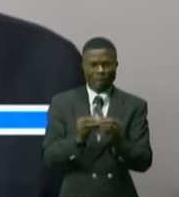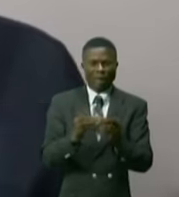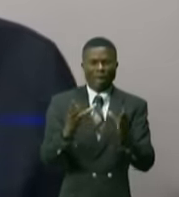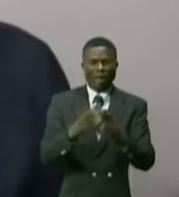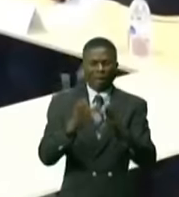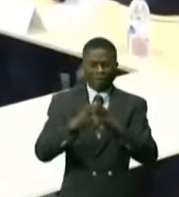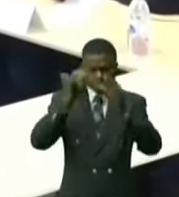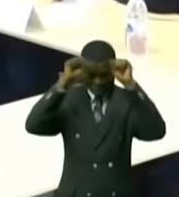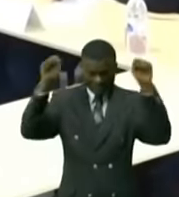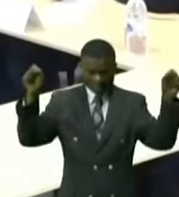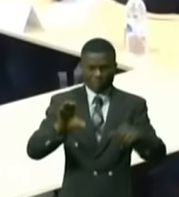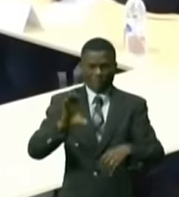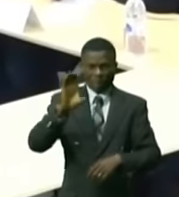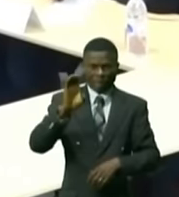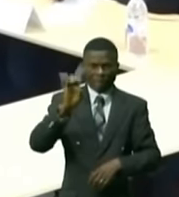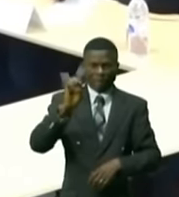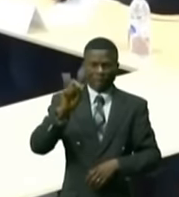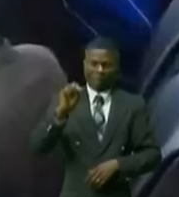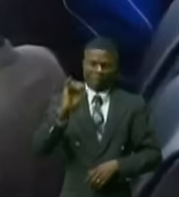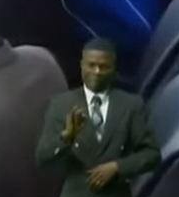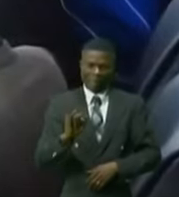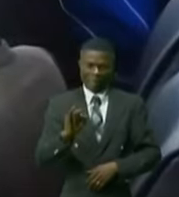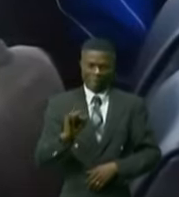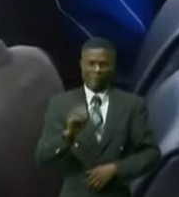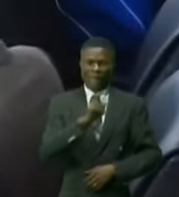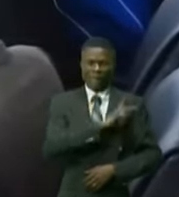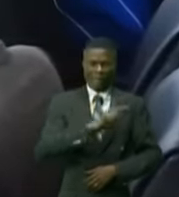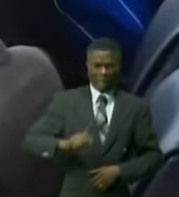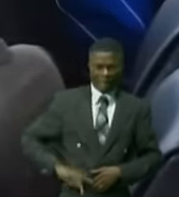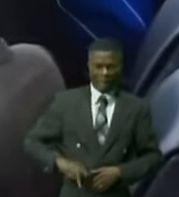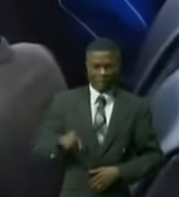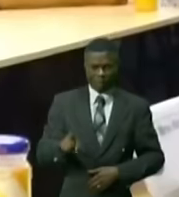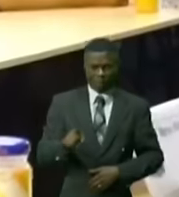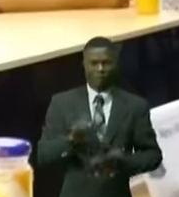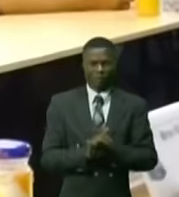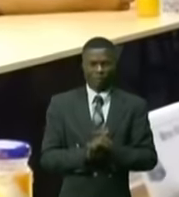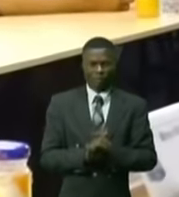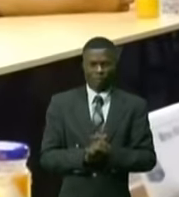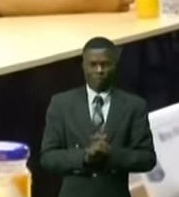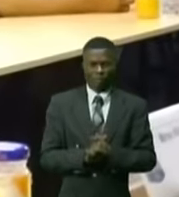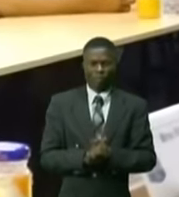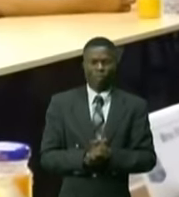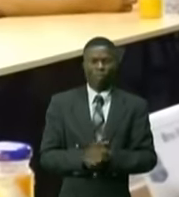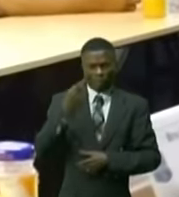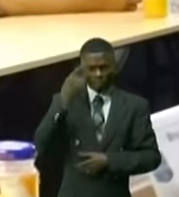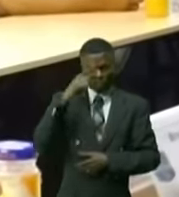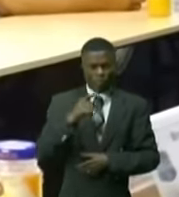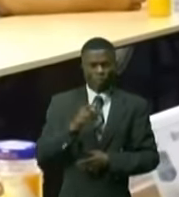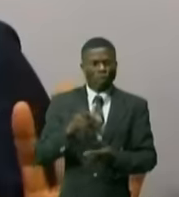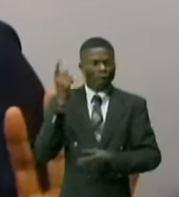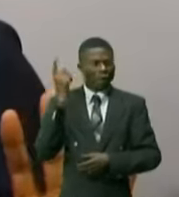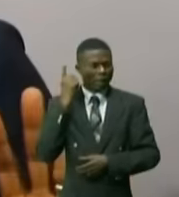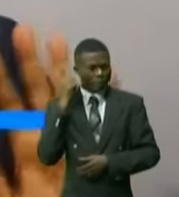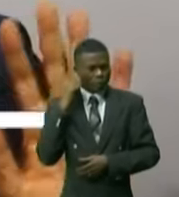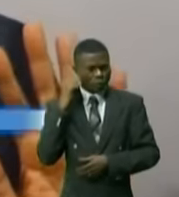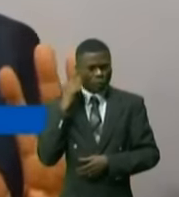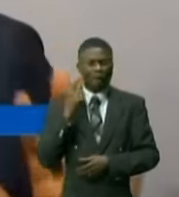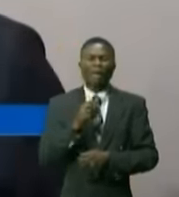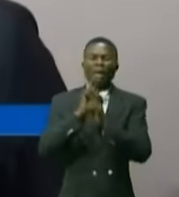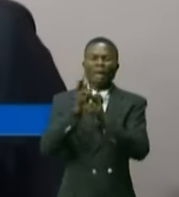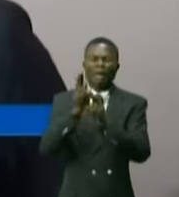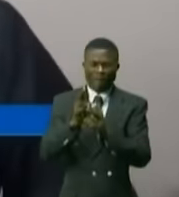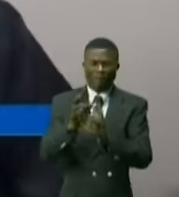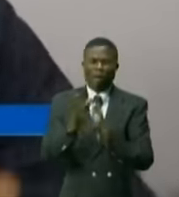le président de la Commission électorale nationale indépendante de la RDC pour recevoir un briefing de sa part sur